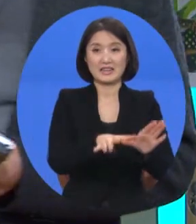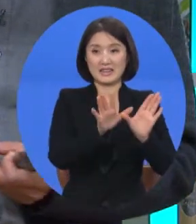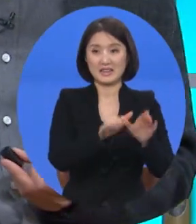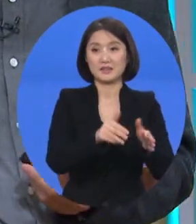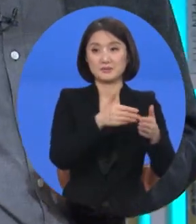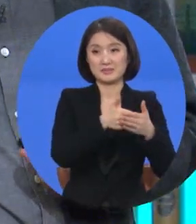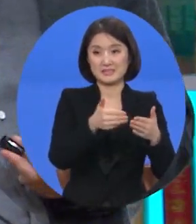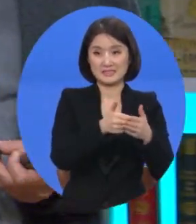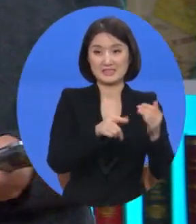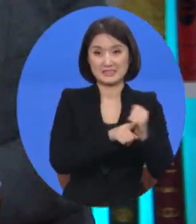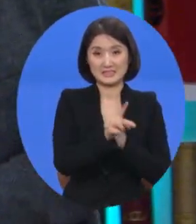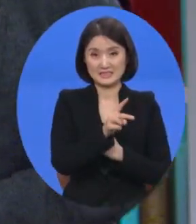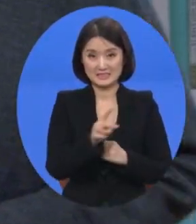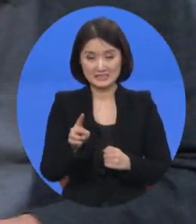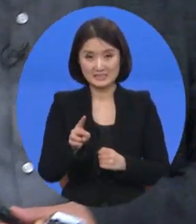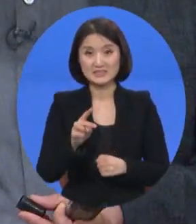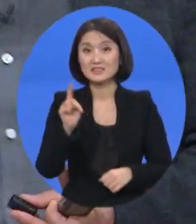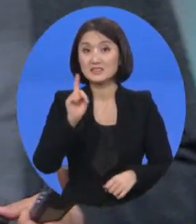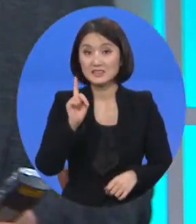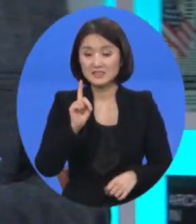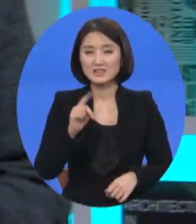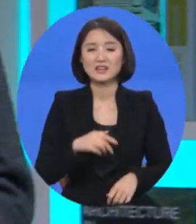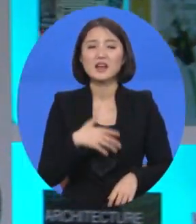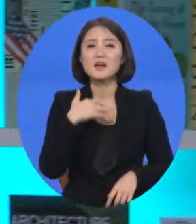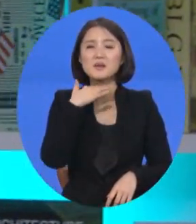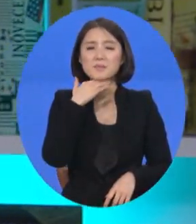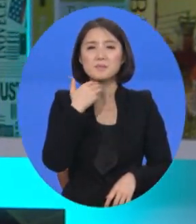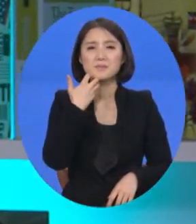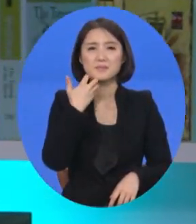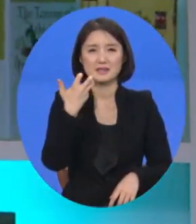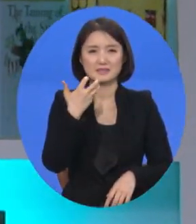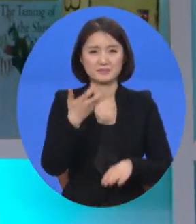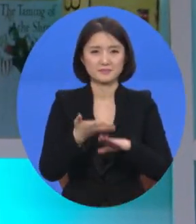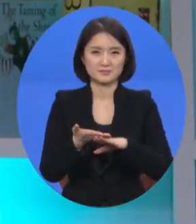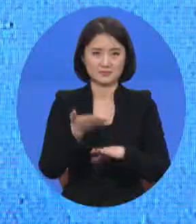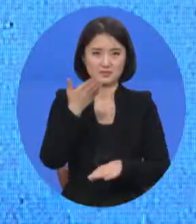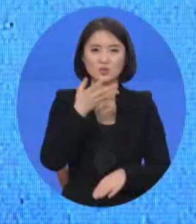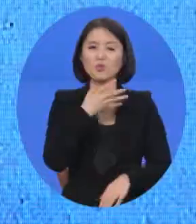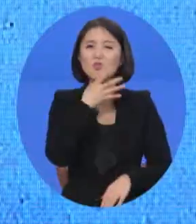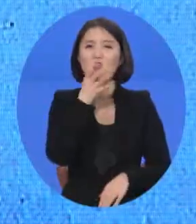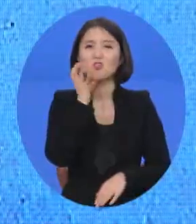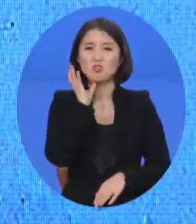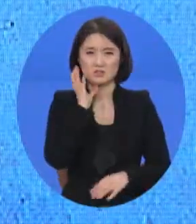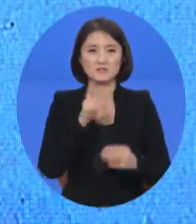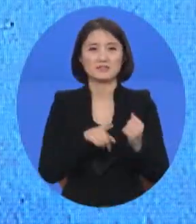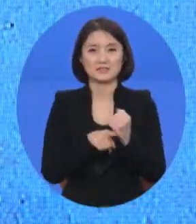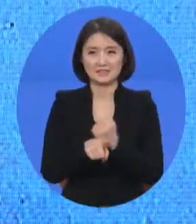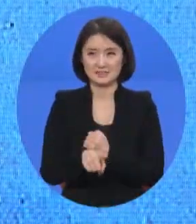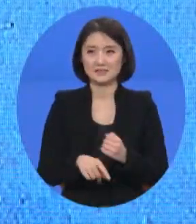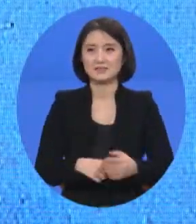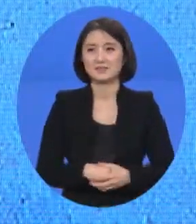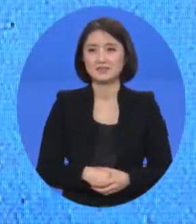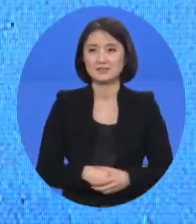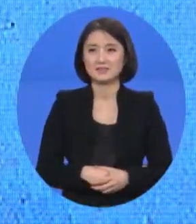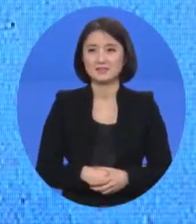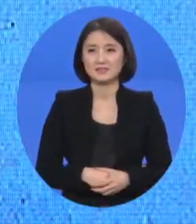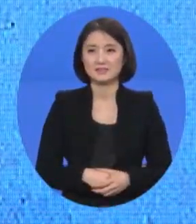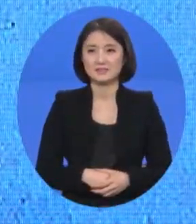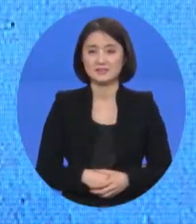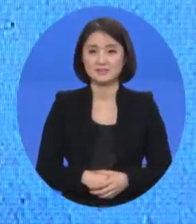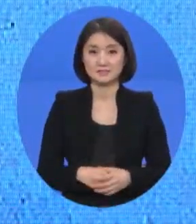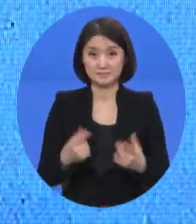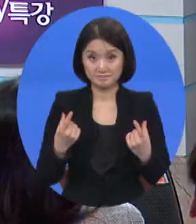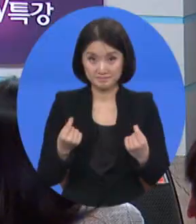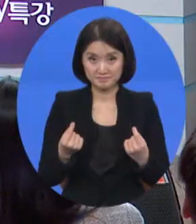떠나는데 h 는 어떤 의미냐 80 모인 7입니다 그래서 나비를 그리면 80 놓인 어떻 한다 이렇게